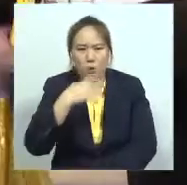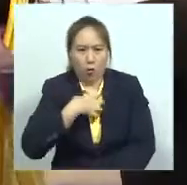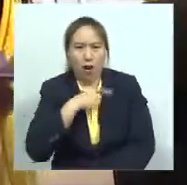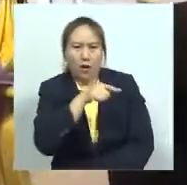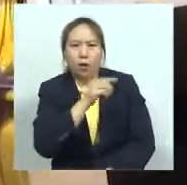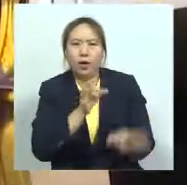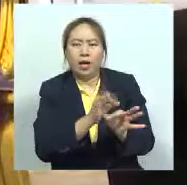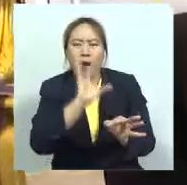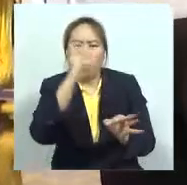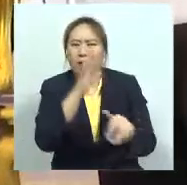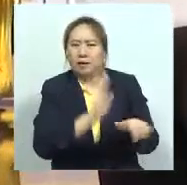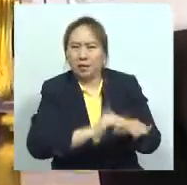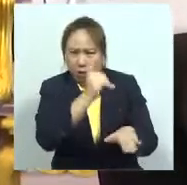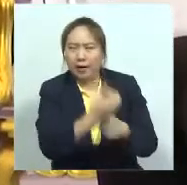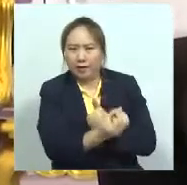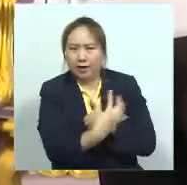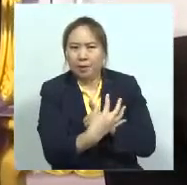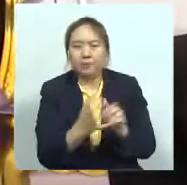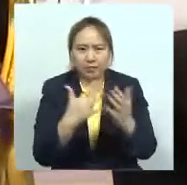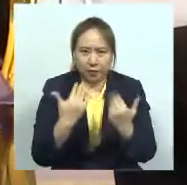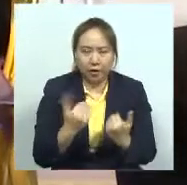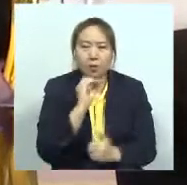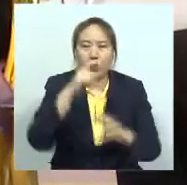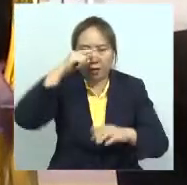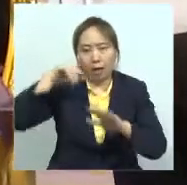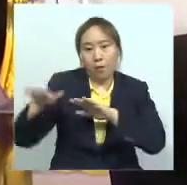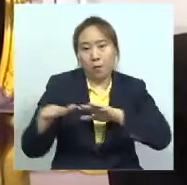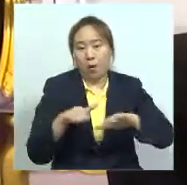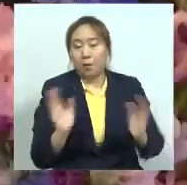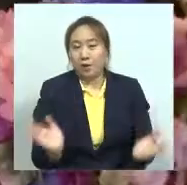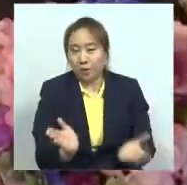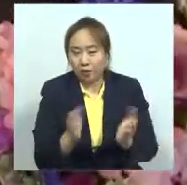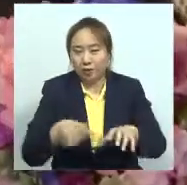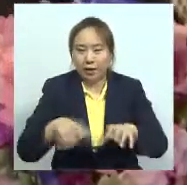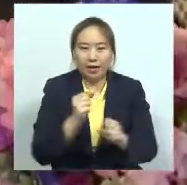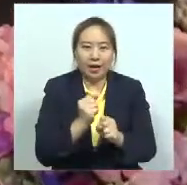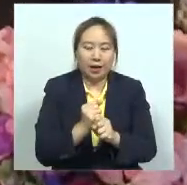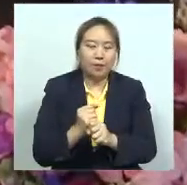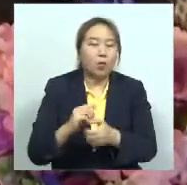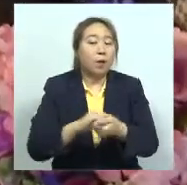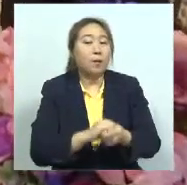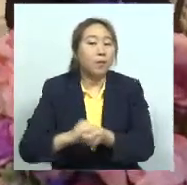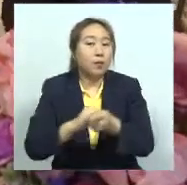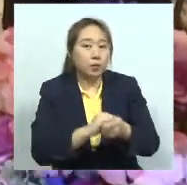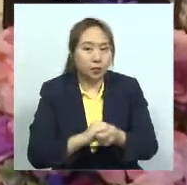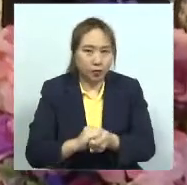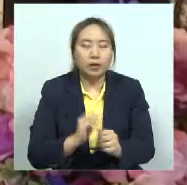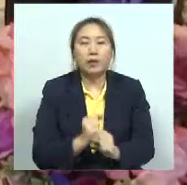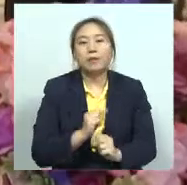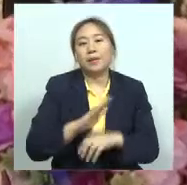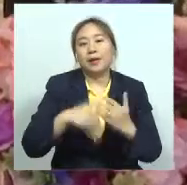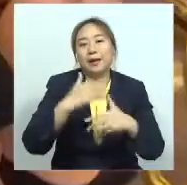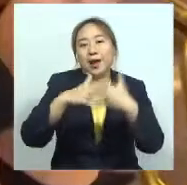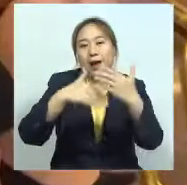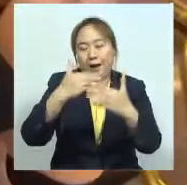ชี่ยวชาญจากธนาคารโลกทั้งนี้ก็ยืนยันว่าไทยพร้อมสนับสนุนการจัดทำกรอบความเป็นหุ้นส่วนเพื่อการพัฒนาระ